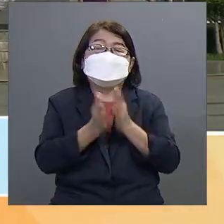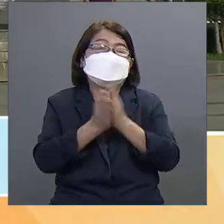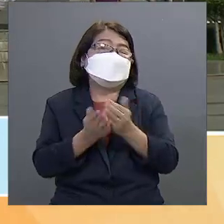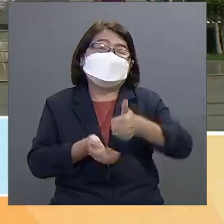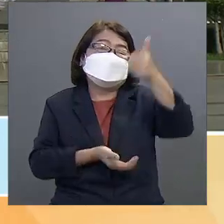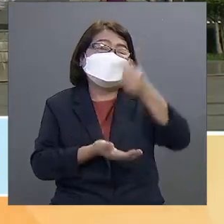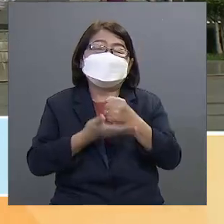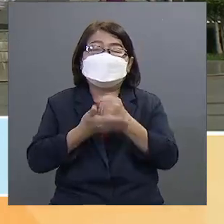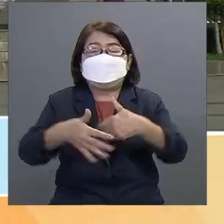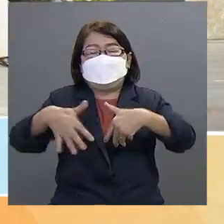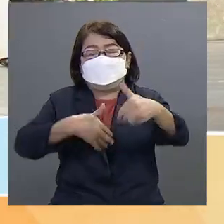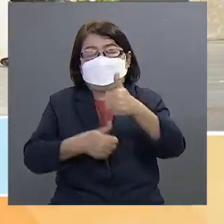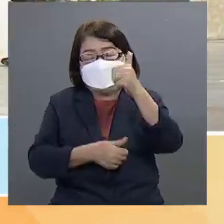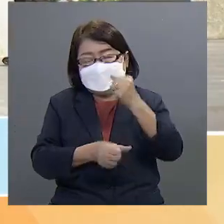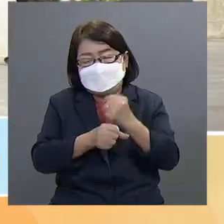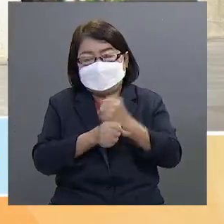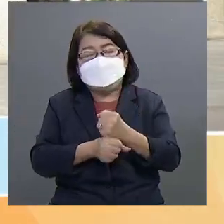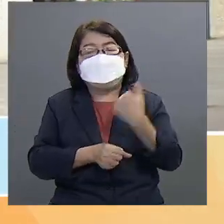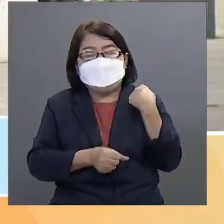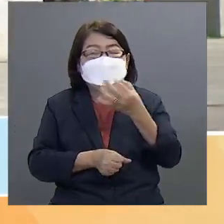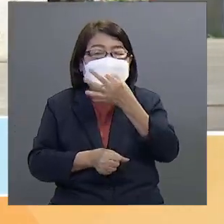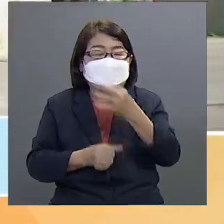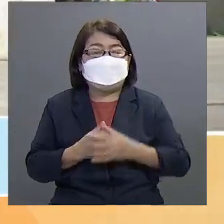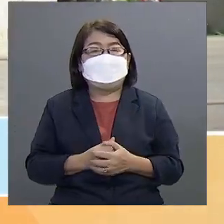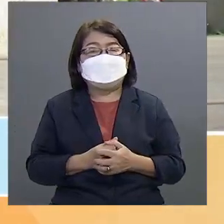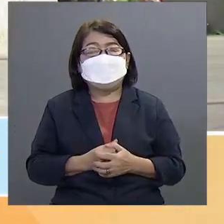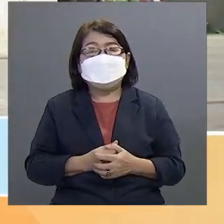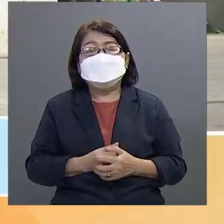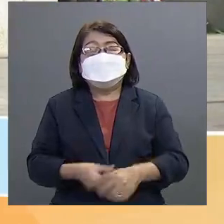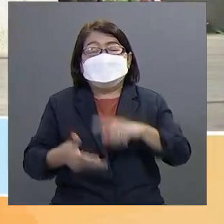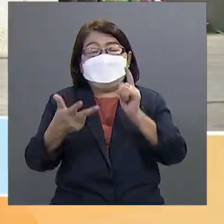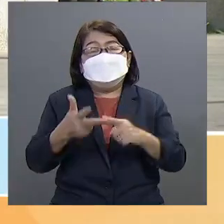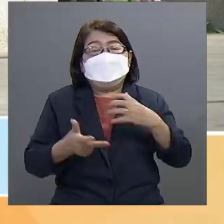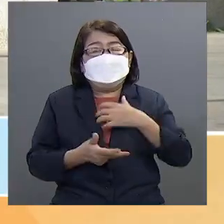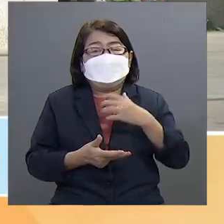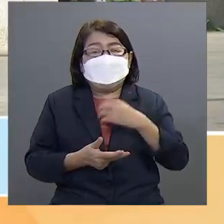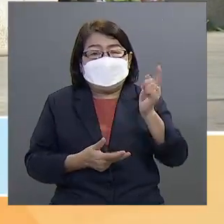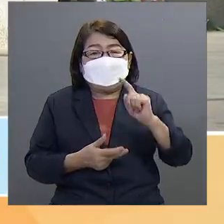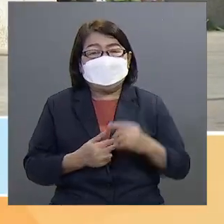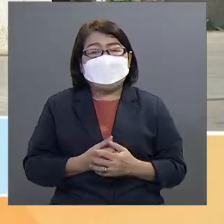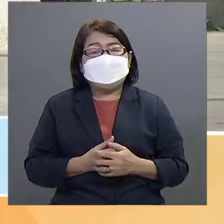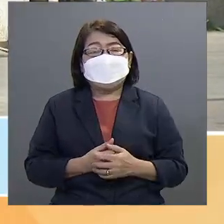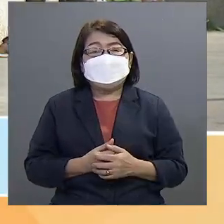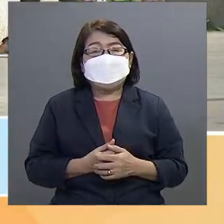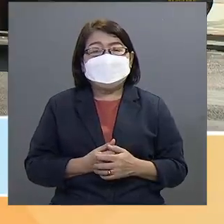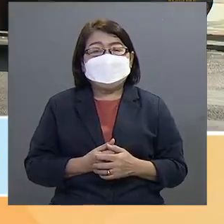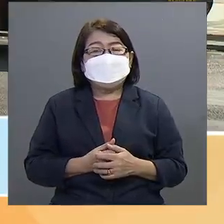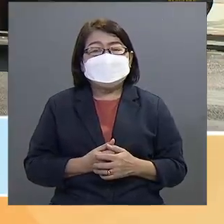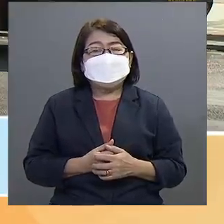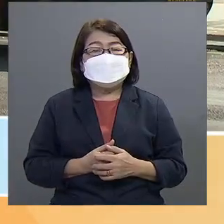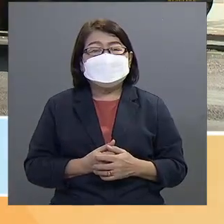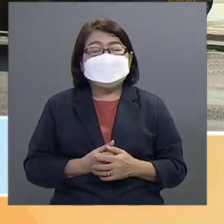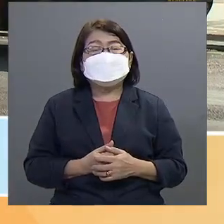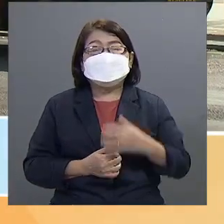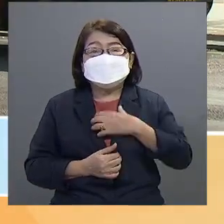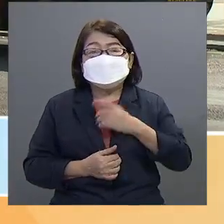ชีพนะครับอีกอันนึงนะครับที่พวกเขาต้องการมากที่สุดเนี่ยนะครับก็คือ up